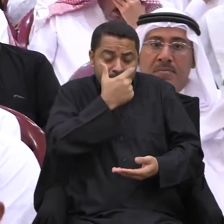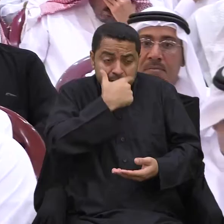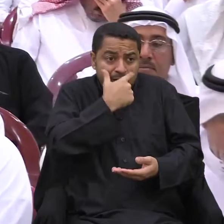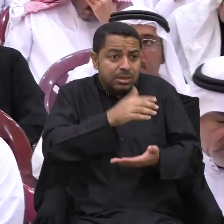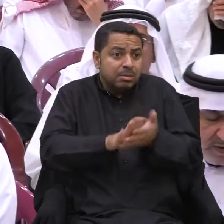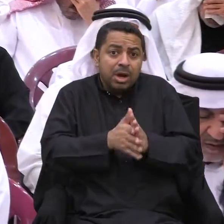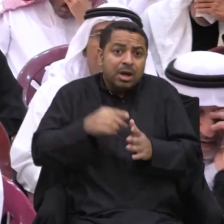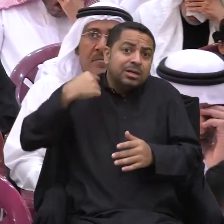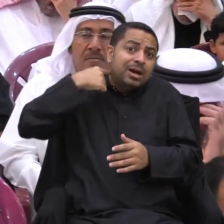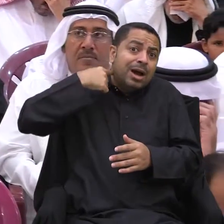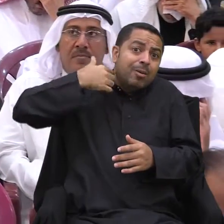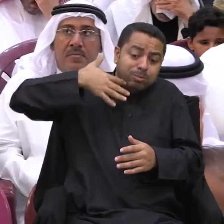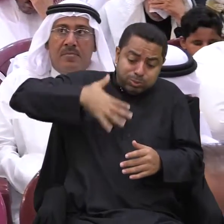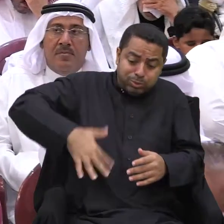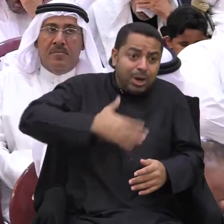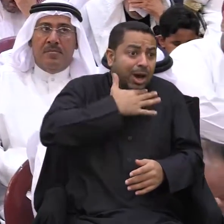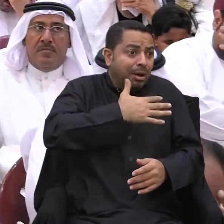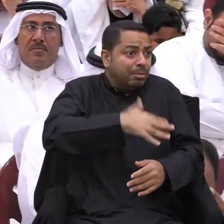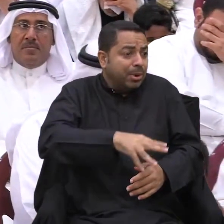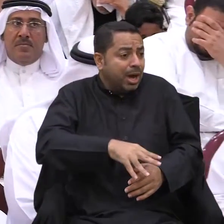رقبته ودمه